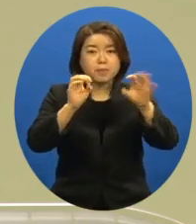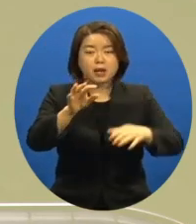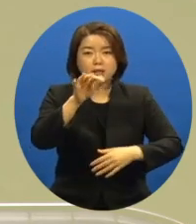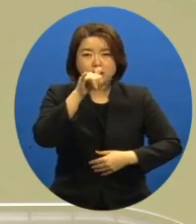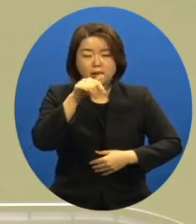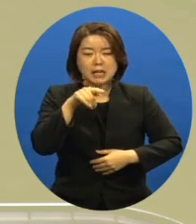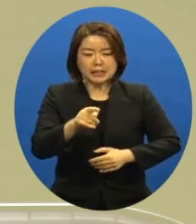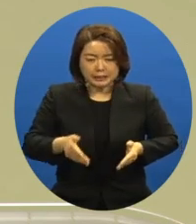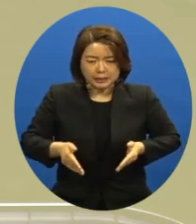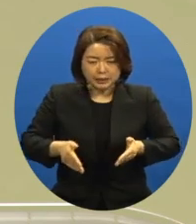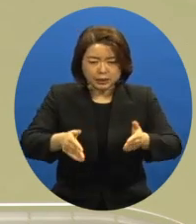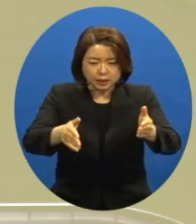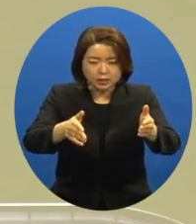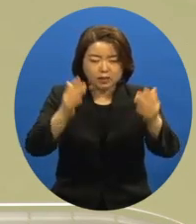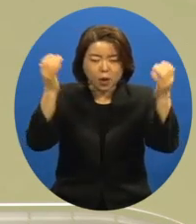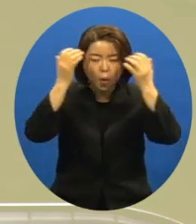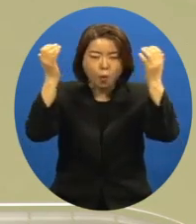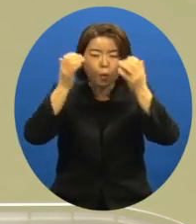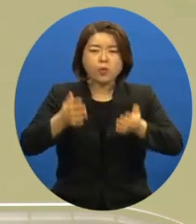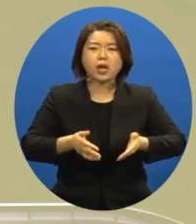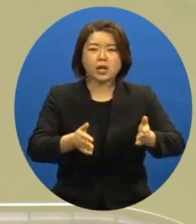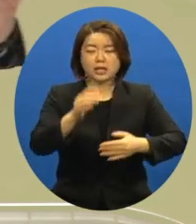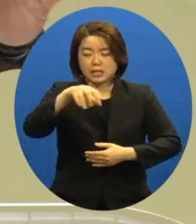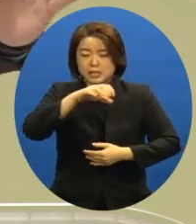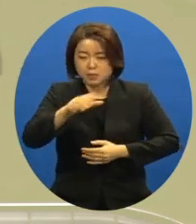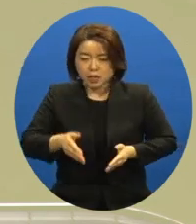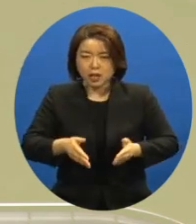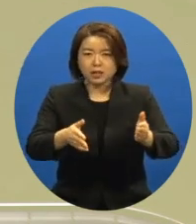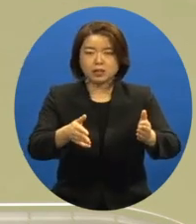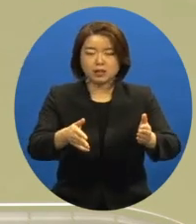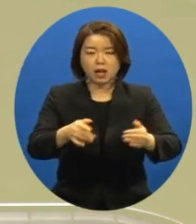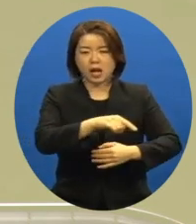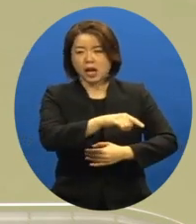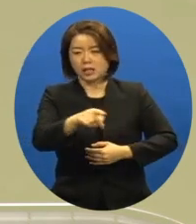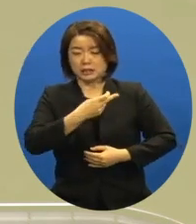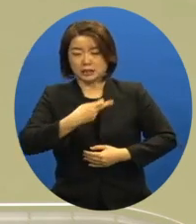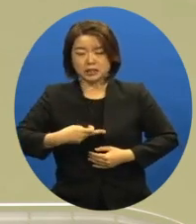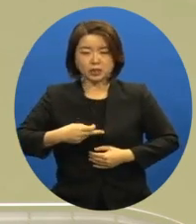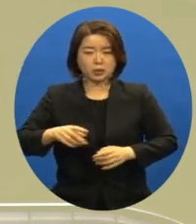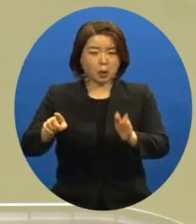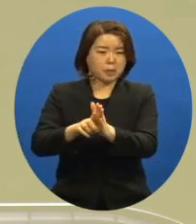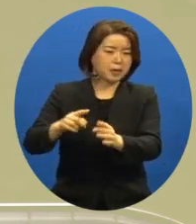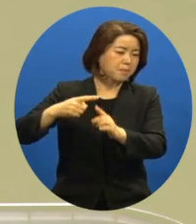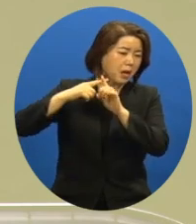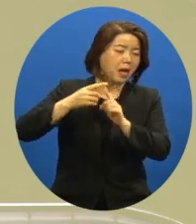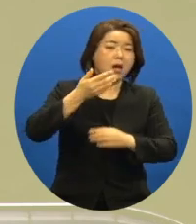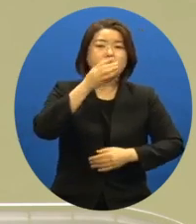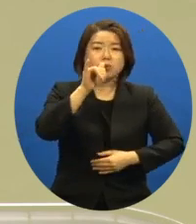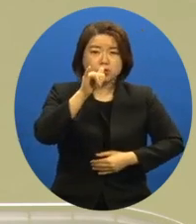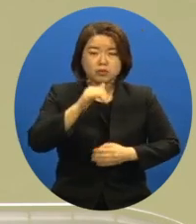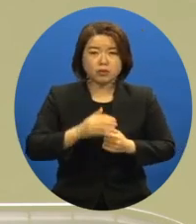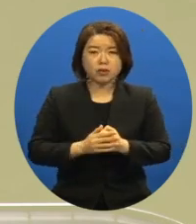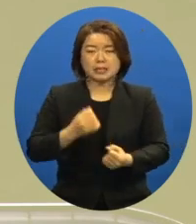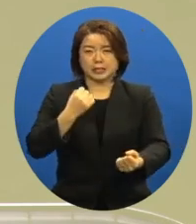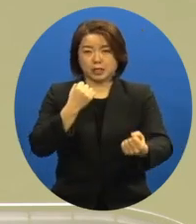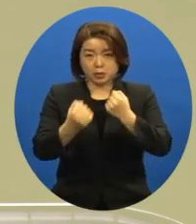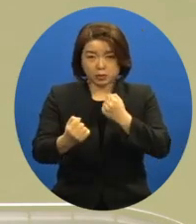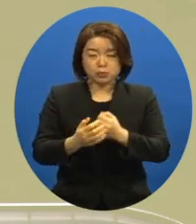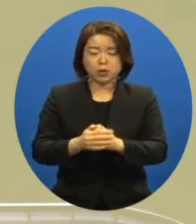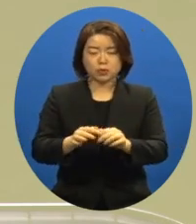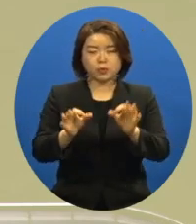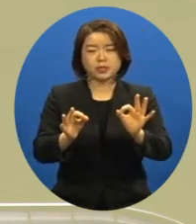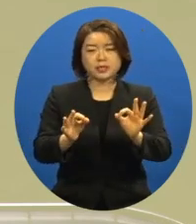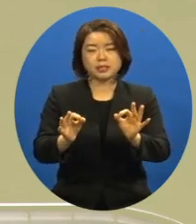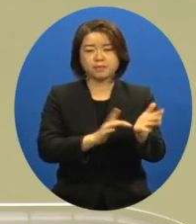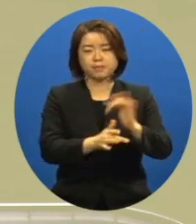길은 고난의 길이었고 십자가의 길, 그들도 순교를 당하는 길이었습니다. 그럼에도 불구하고 그들은 이제는